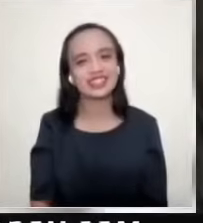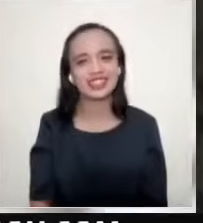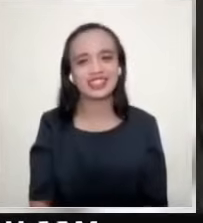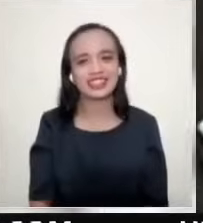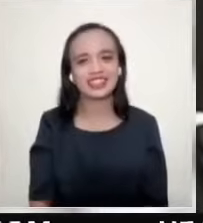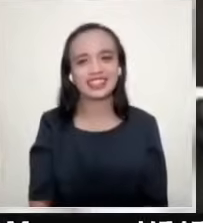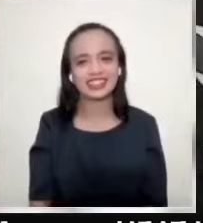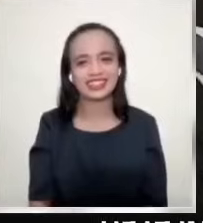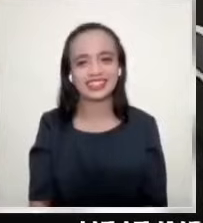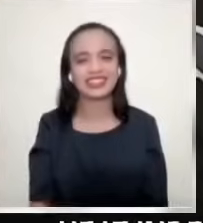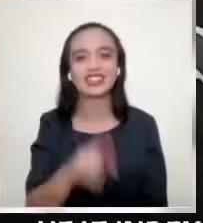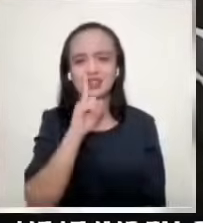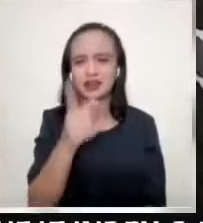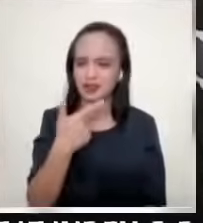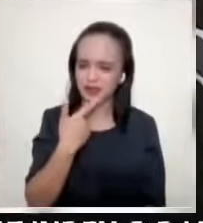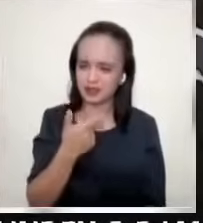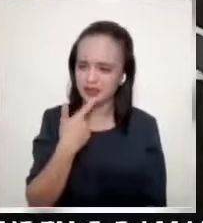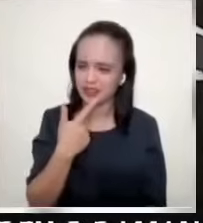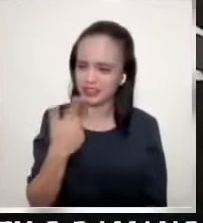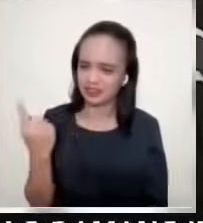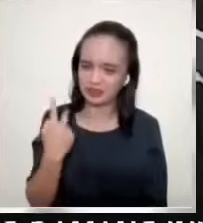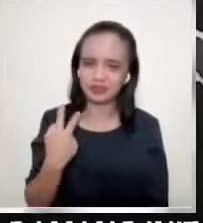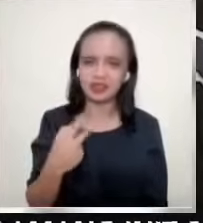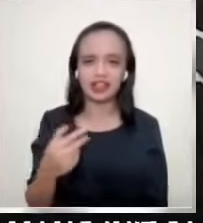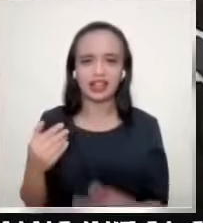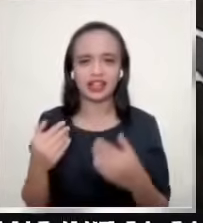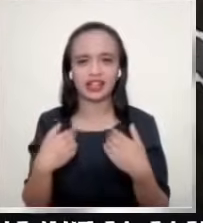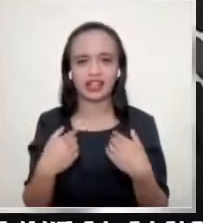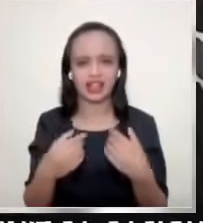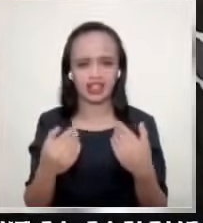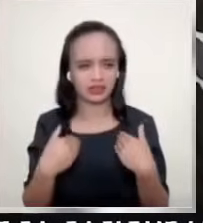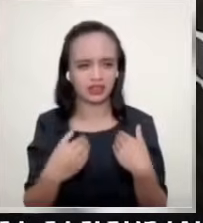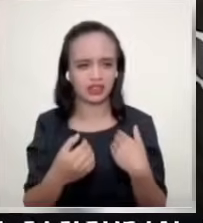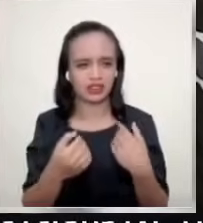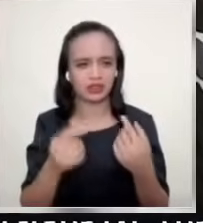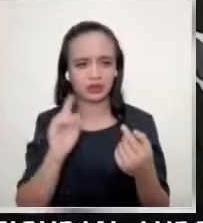tawang-tawa nga po kami. Nalagyan lang po ng mali siya dahil